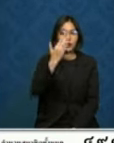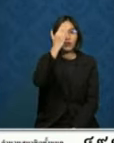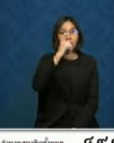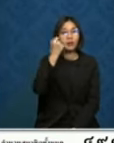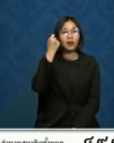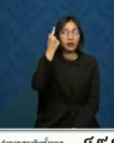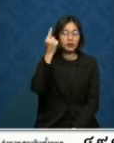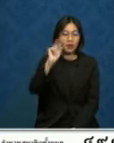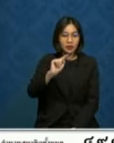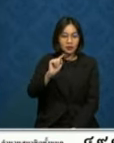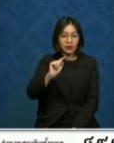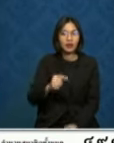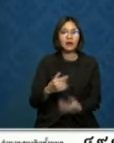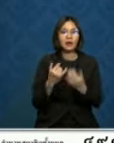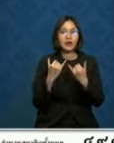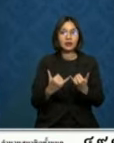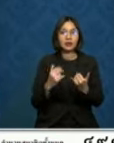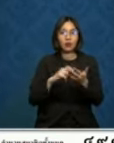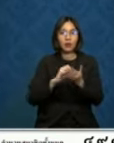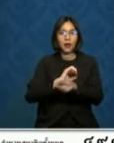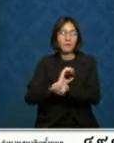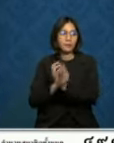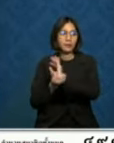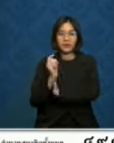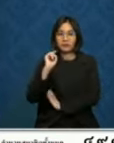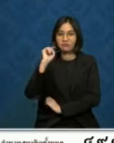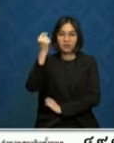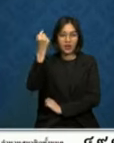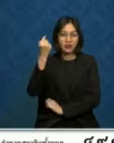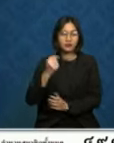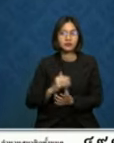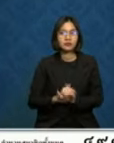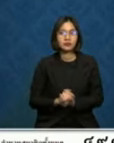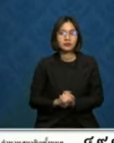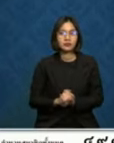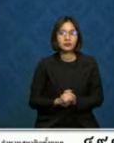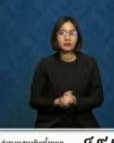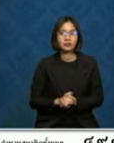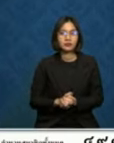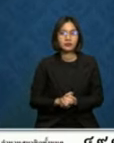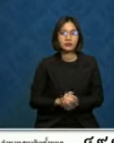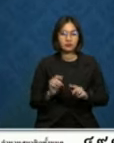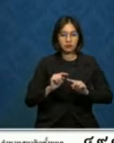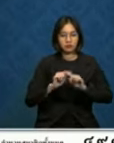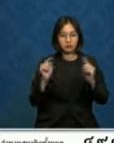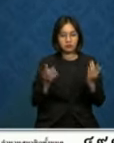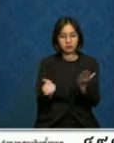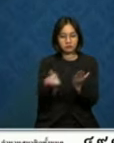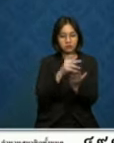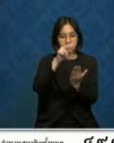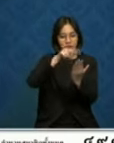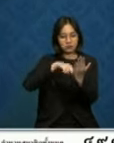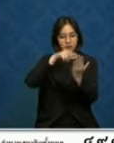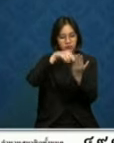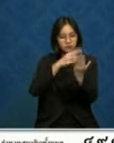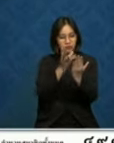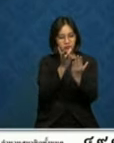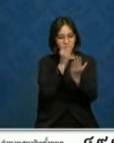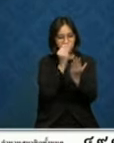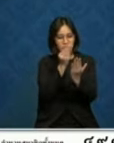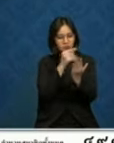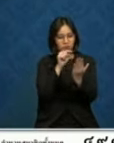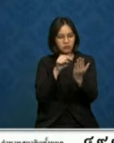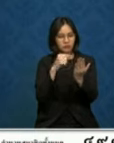เข้าใจว่านี่จะเป็นการเปลี่ยนแปลงครั้งใหญ่ท่านประธานครับแต่เมื่อผมเข้าไปอ่านดูรายละเอียดก็จะเห็นว่